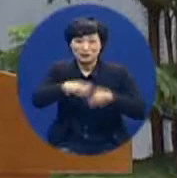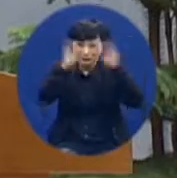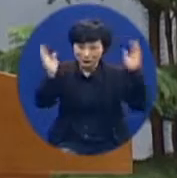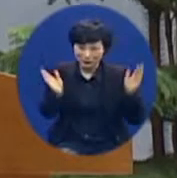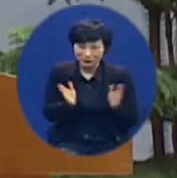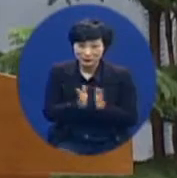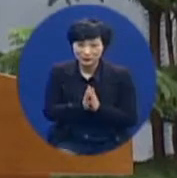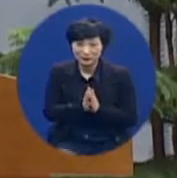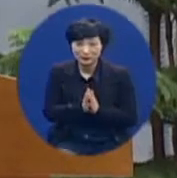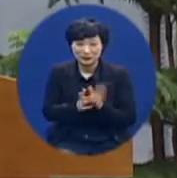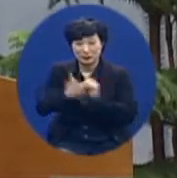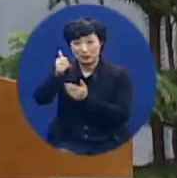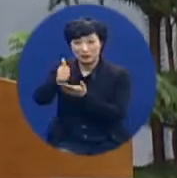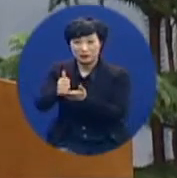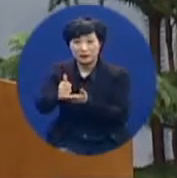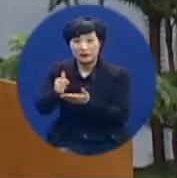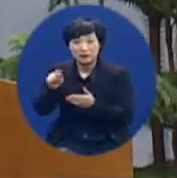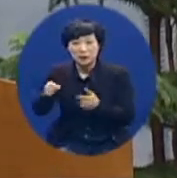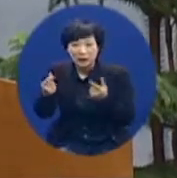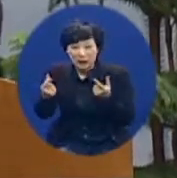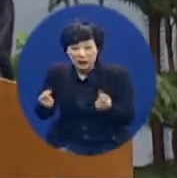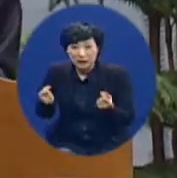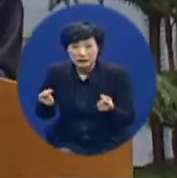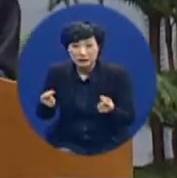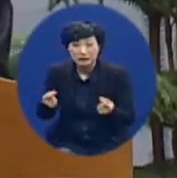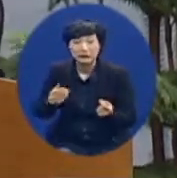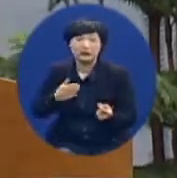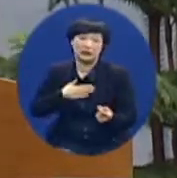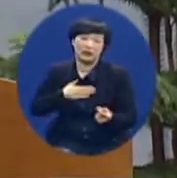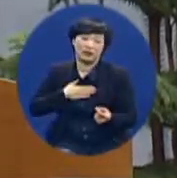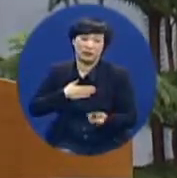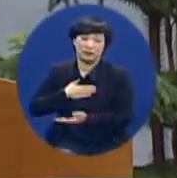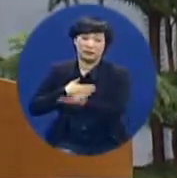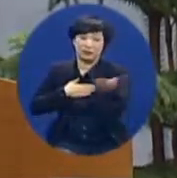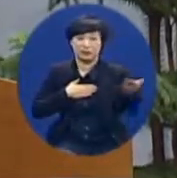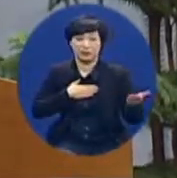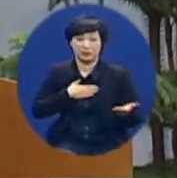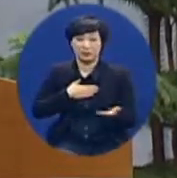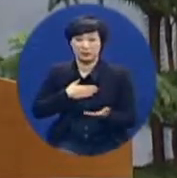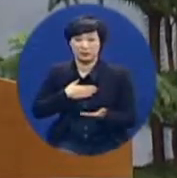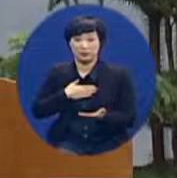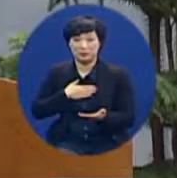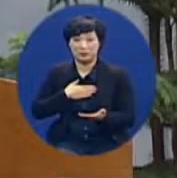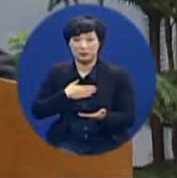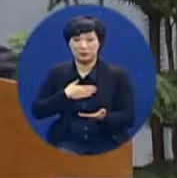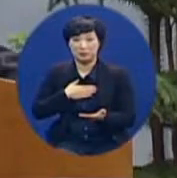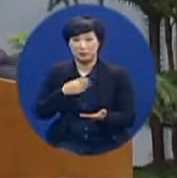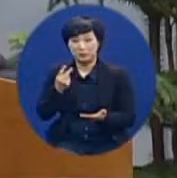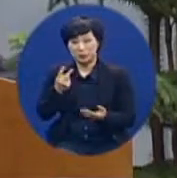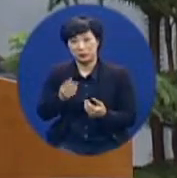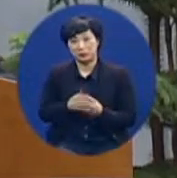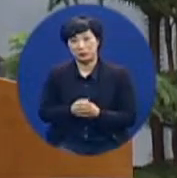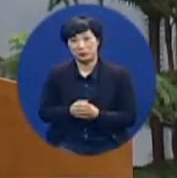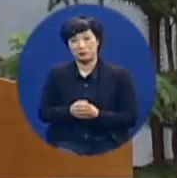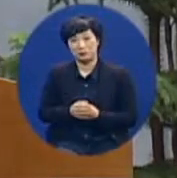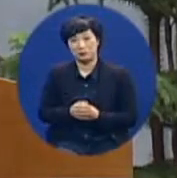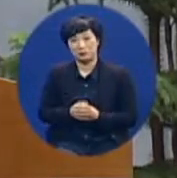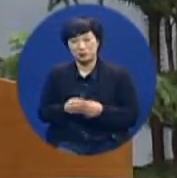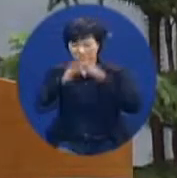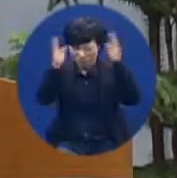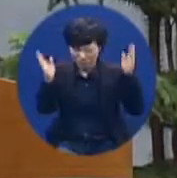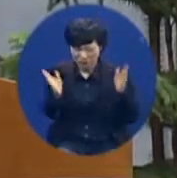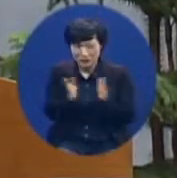모두 예수께서 이처럼 나 여러분 그리고